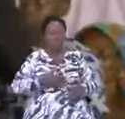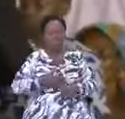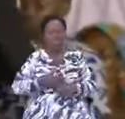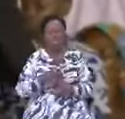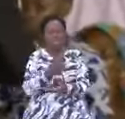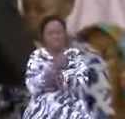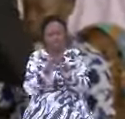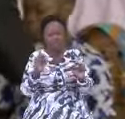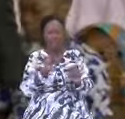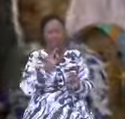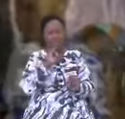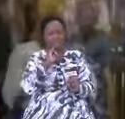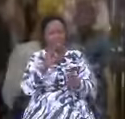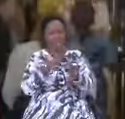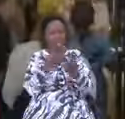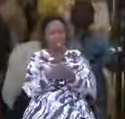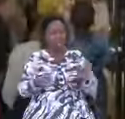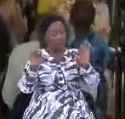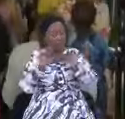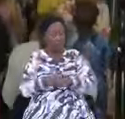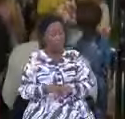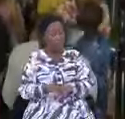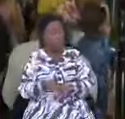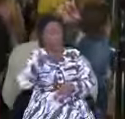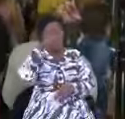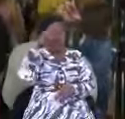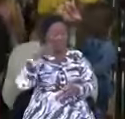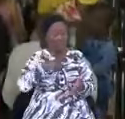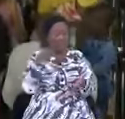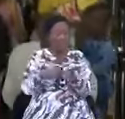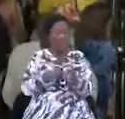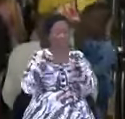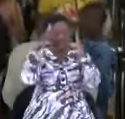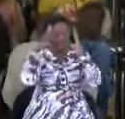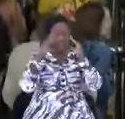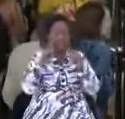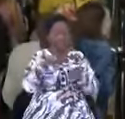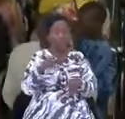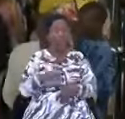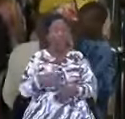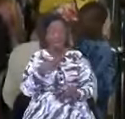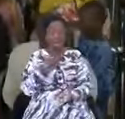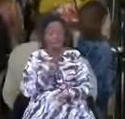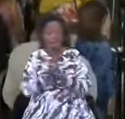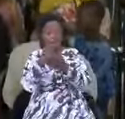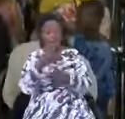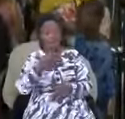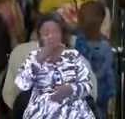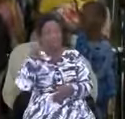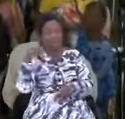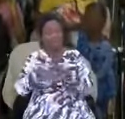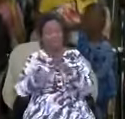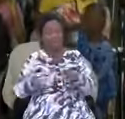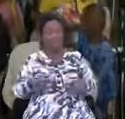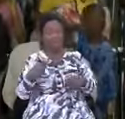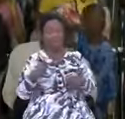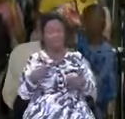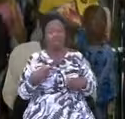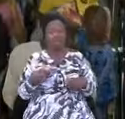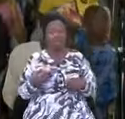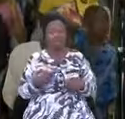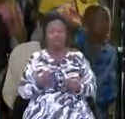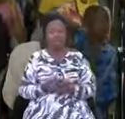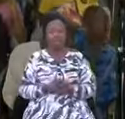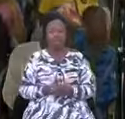nous aidera en prenant le nom informations c'est pourrait vous aider aussi par la suite et vous